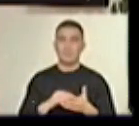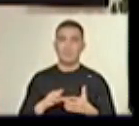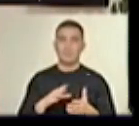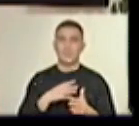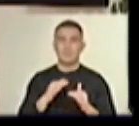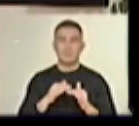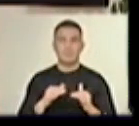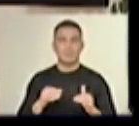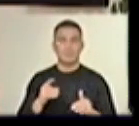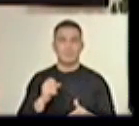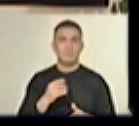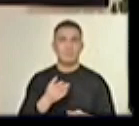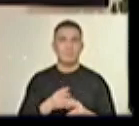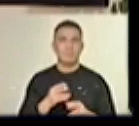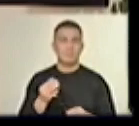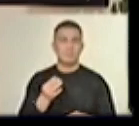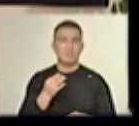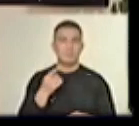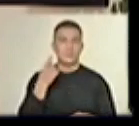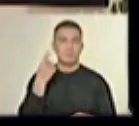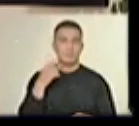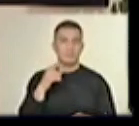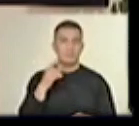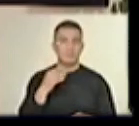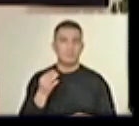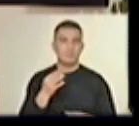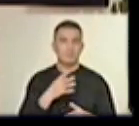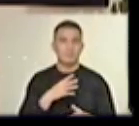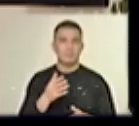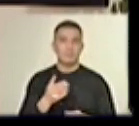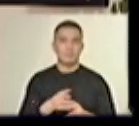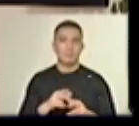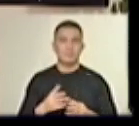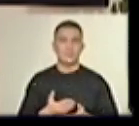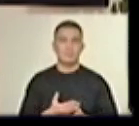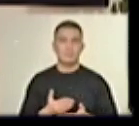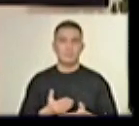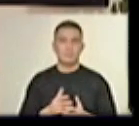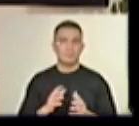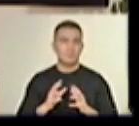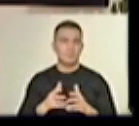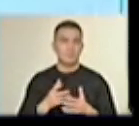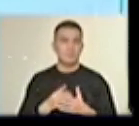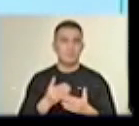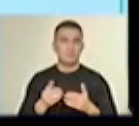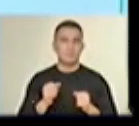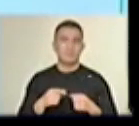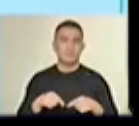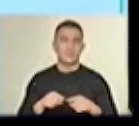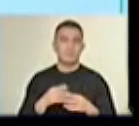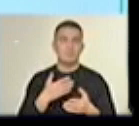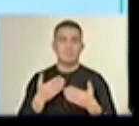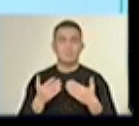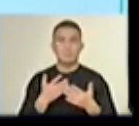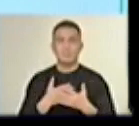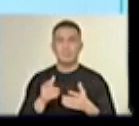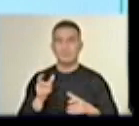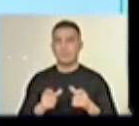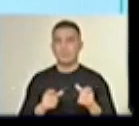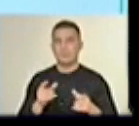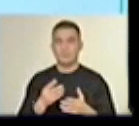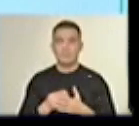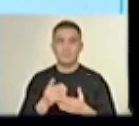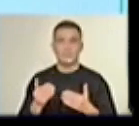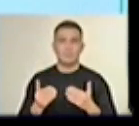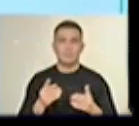детям. Замечательный писатель рассказал детям об окружающем животном мире, показал, каким может быть отношение между человеком